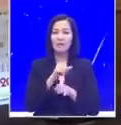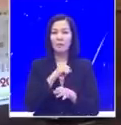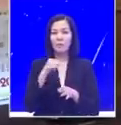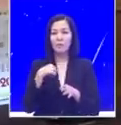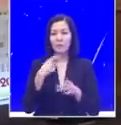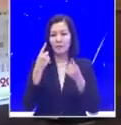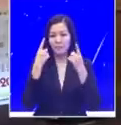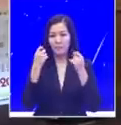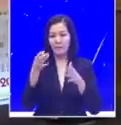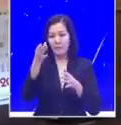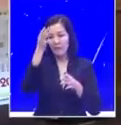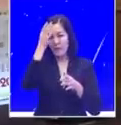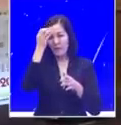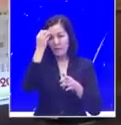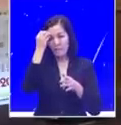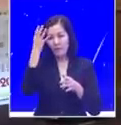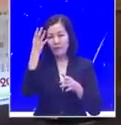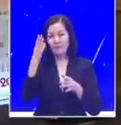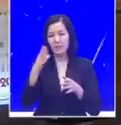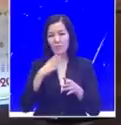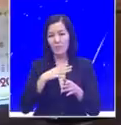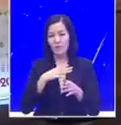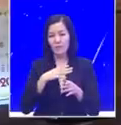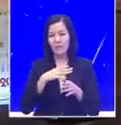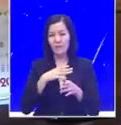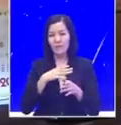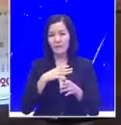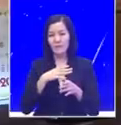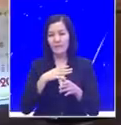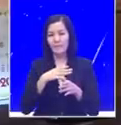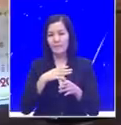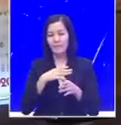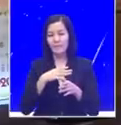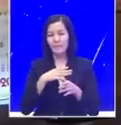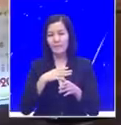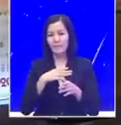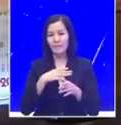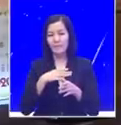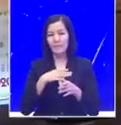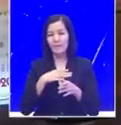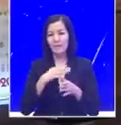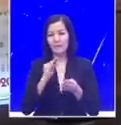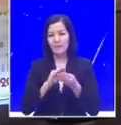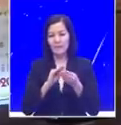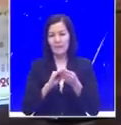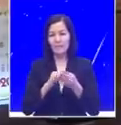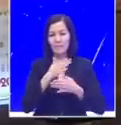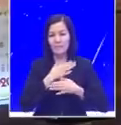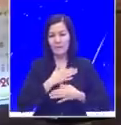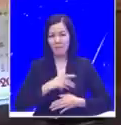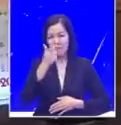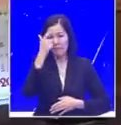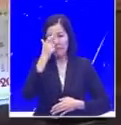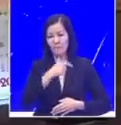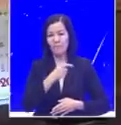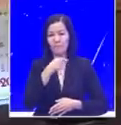біліктілігі, білімділігі, өзінің азаматтығы айқын аңғарылып тұратын еді. Бір қалпынан, сабырлы қалпынан, жайдары